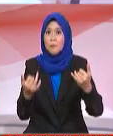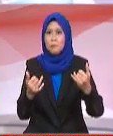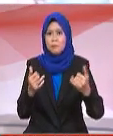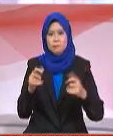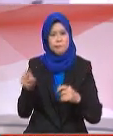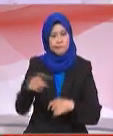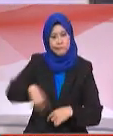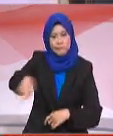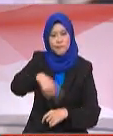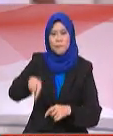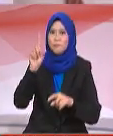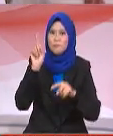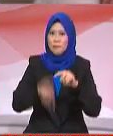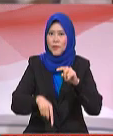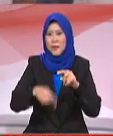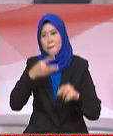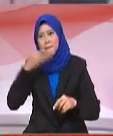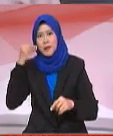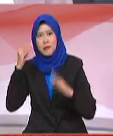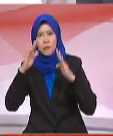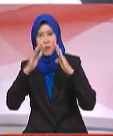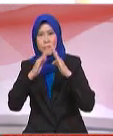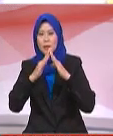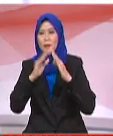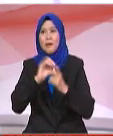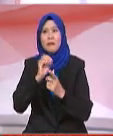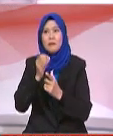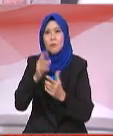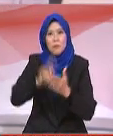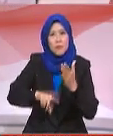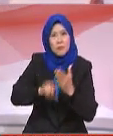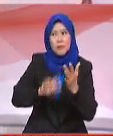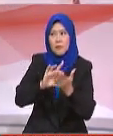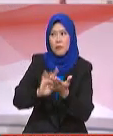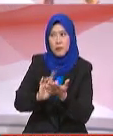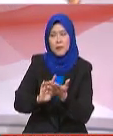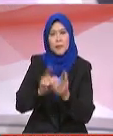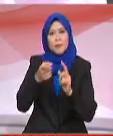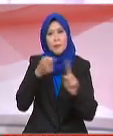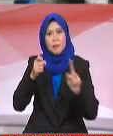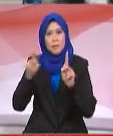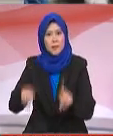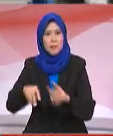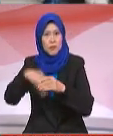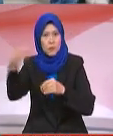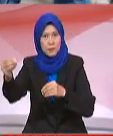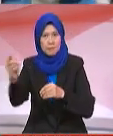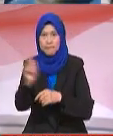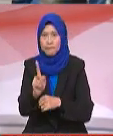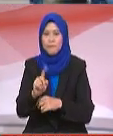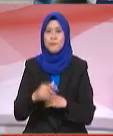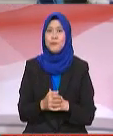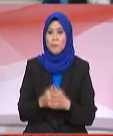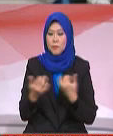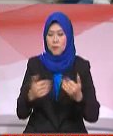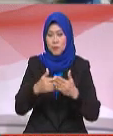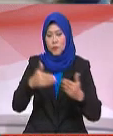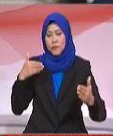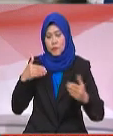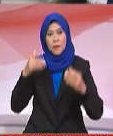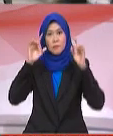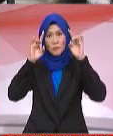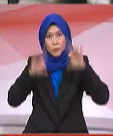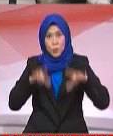membenarkan calon untuk kembali ke kediaman mahupun sebarang lawatan daripada pihak luar. Sebelum menghadapi